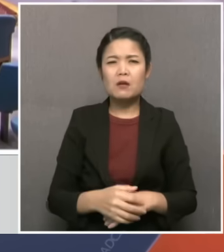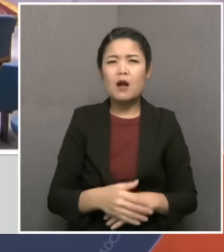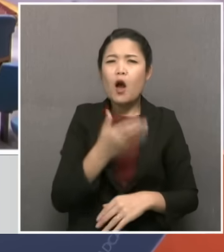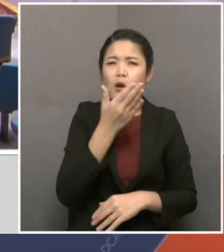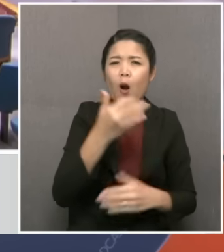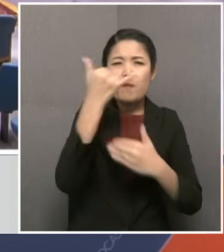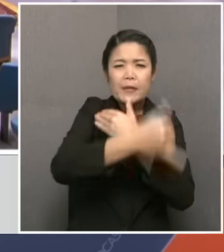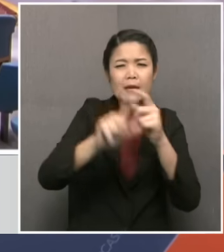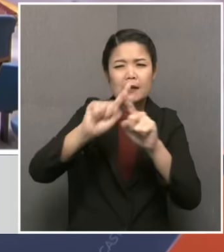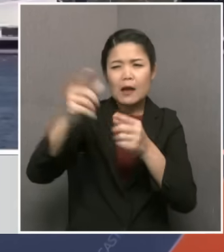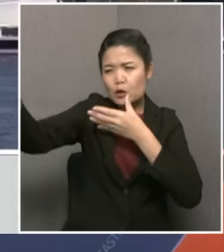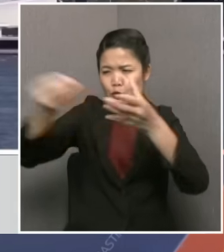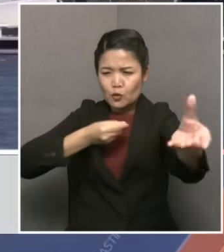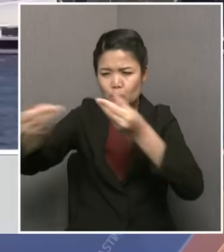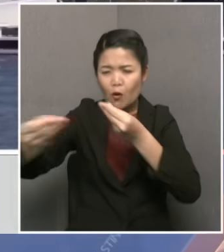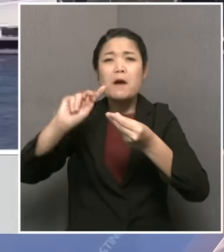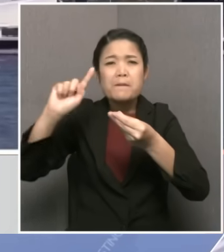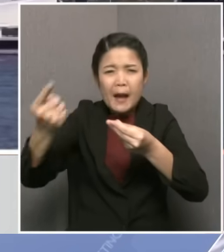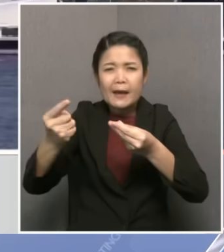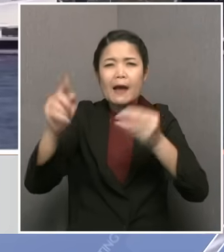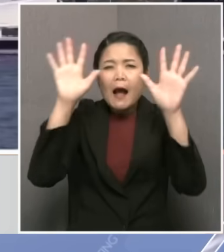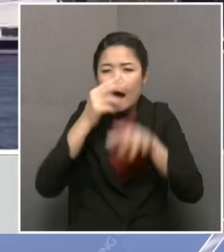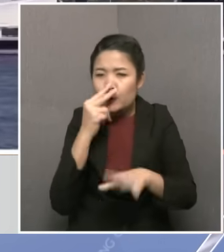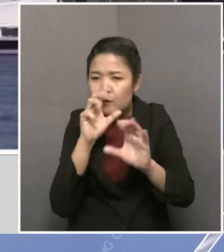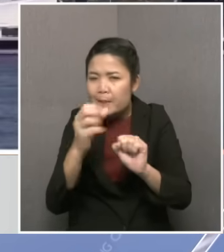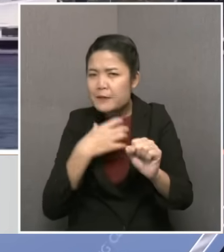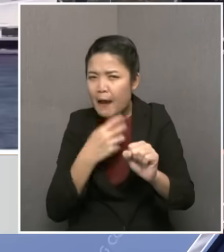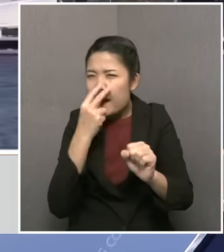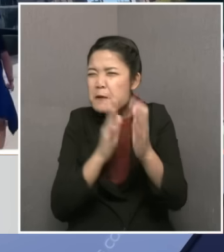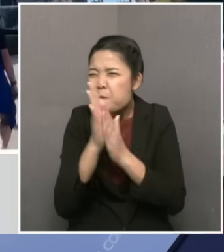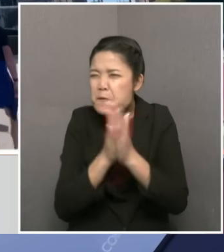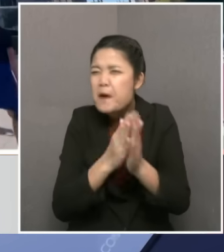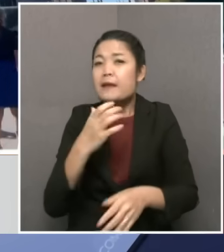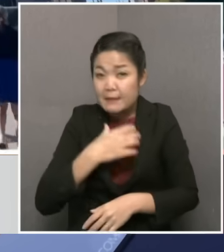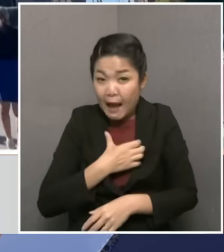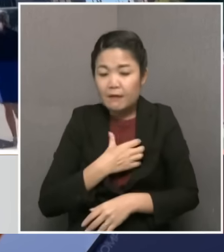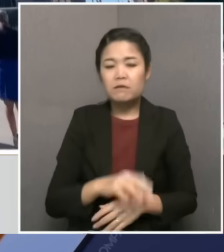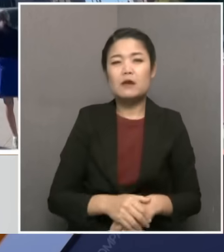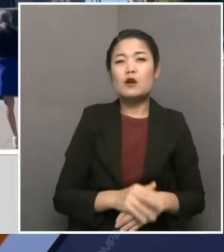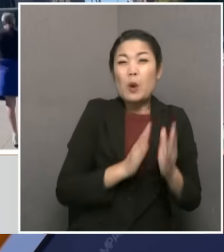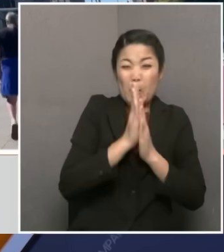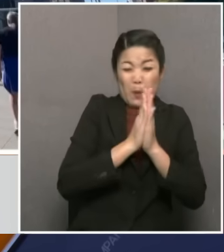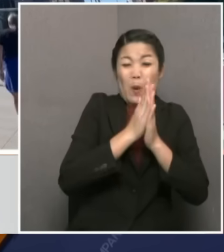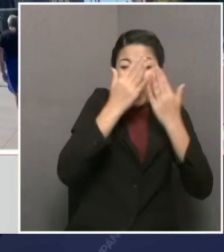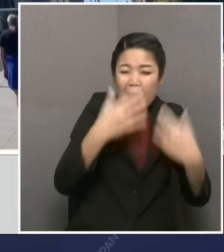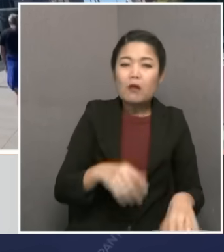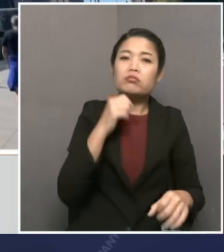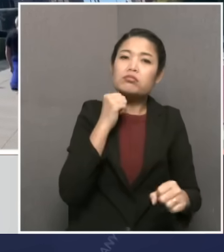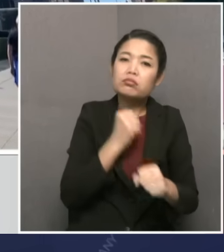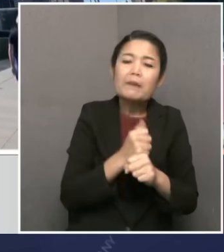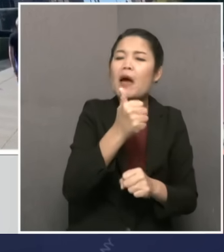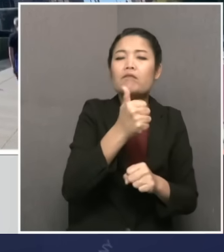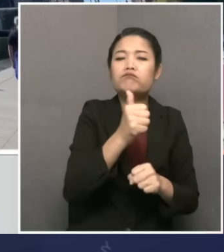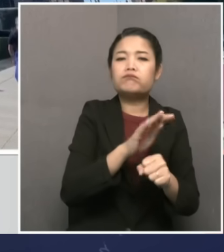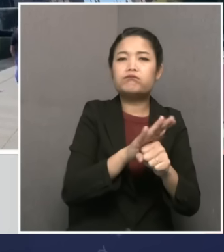เทศให้มันมีความทะเยอทะยานมากกว่านี้มันก็ยากนะคือเราทะเยอทะยานมากที่สุดแล้วเราทำได้แค่นี้อย่างเงี้ยนะ